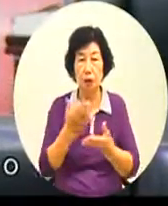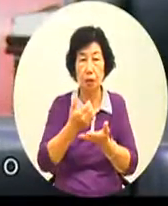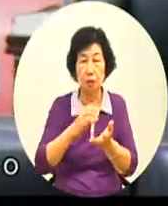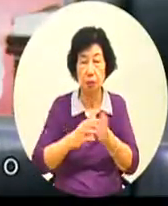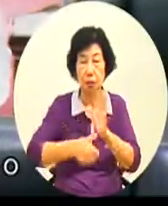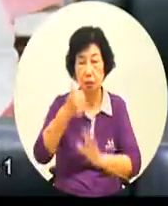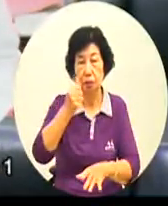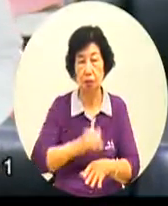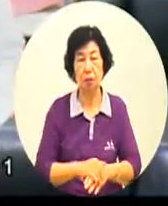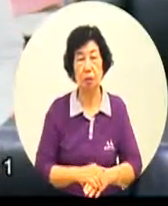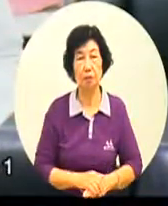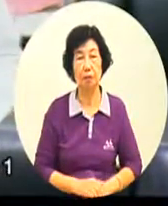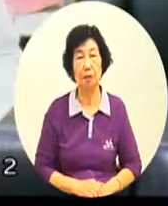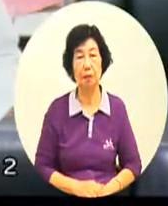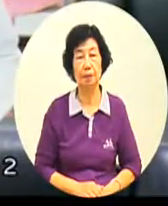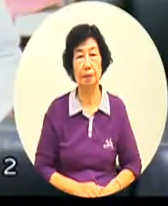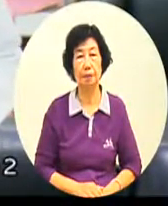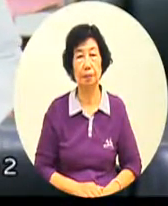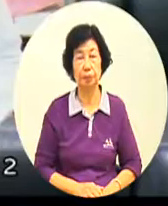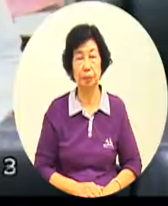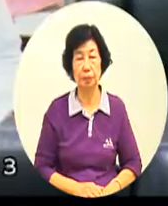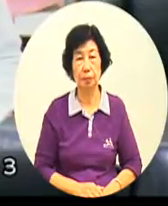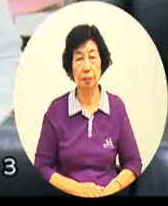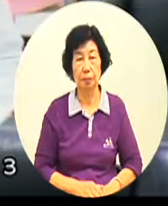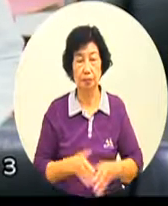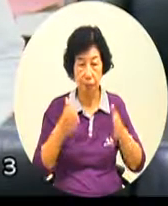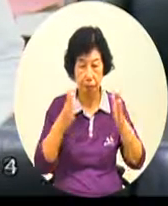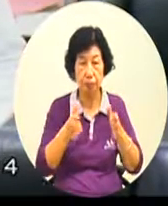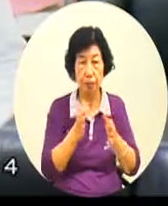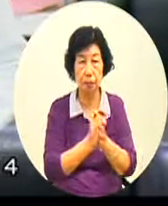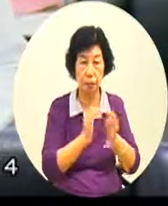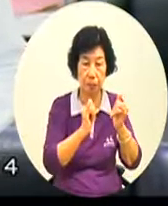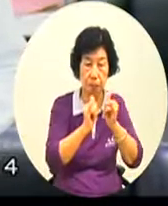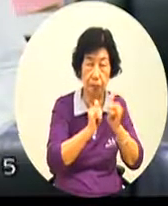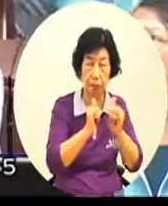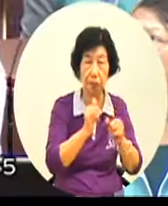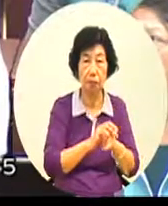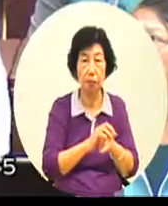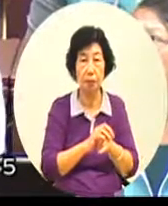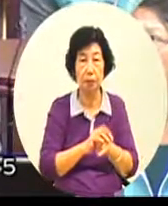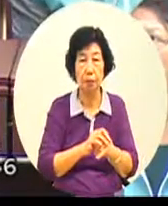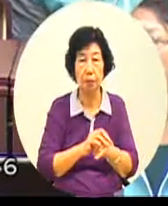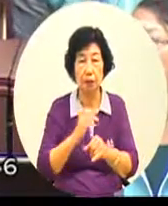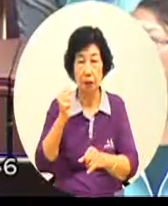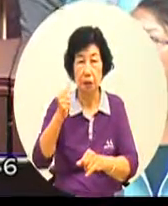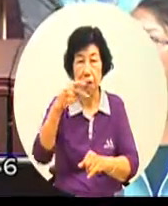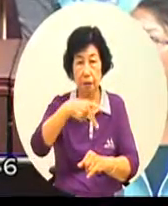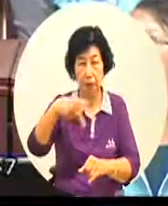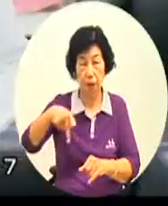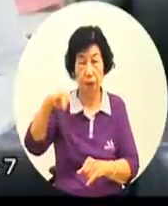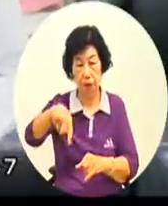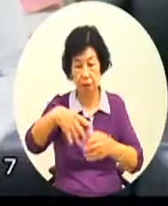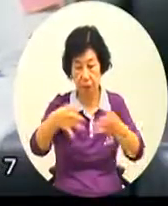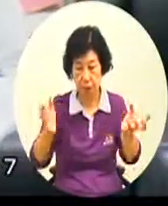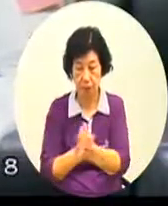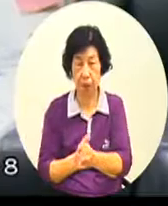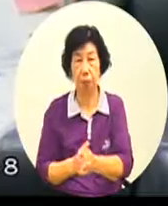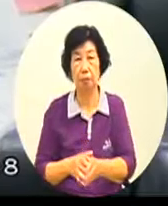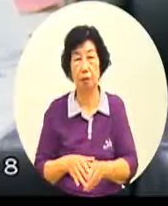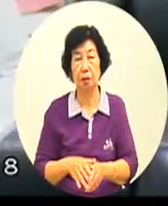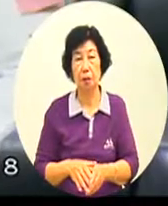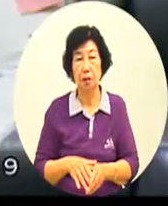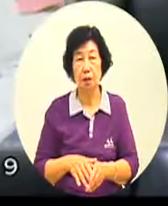请姚局长答复。 针对我们社会刚才这个三个 APP 的这个部分，到底它花费多